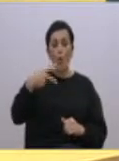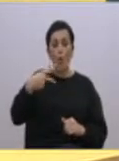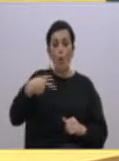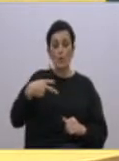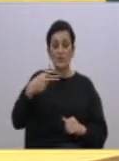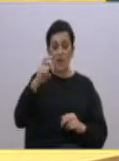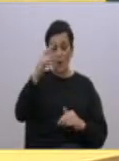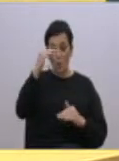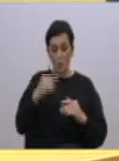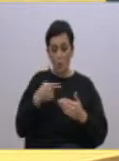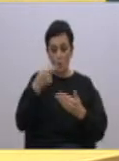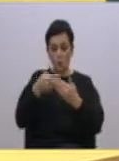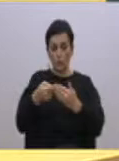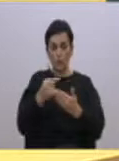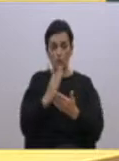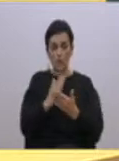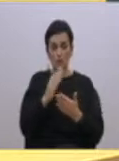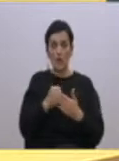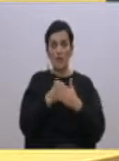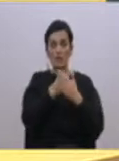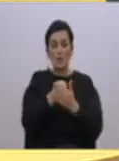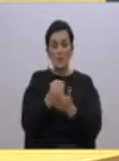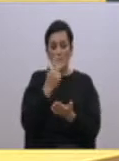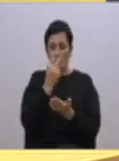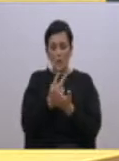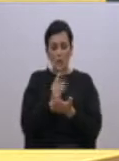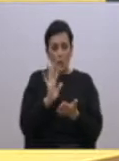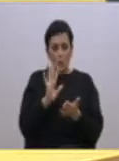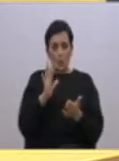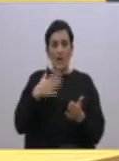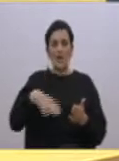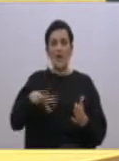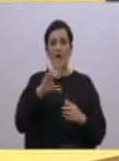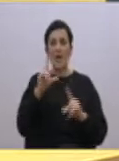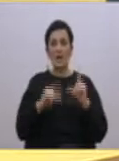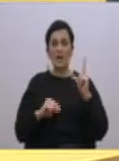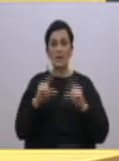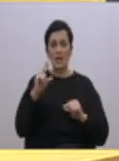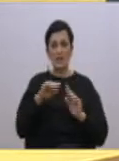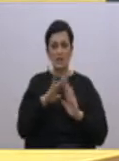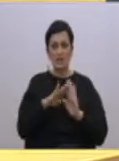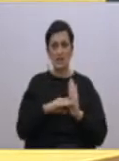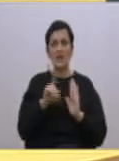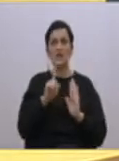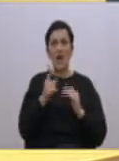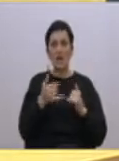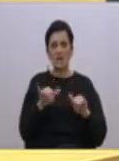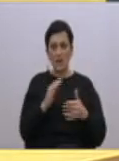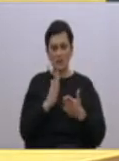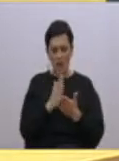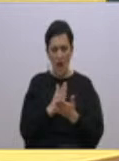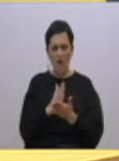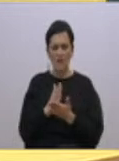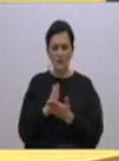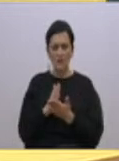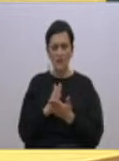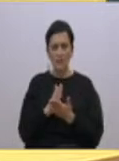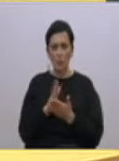სახელდება. მიწეული შედეგების მიუხედავად, ქვეყნის სტატისტიკის სისტემაში რასაკვირველი არსებობს